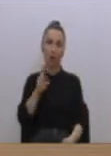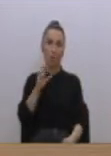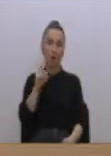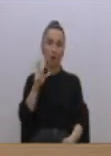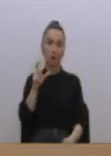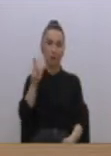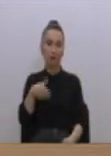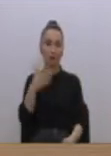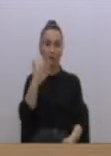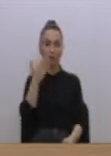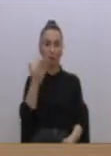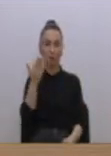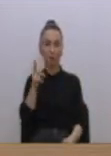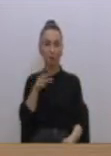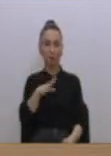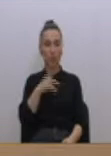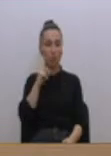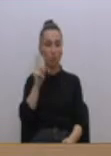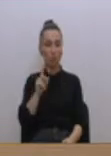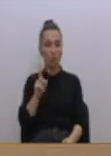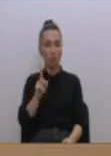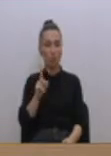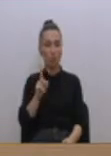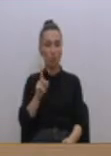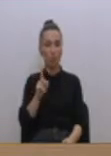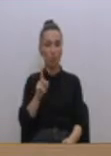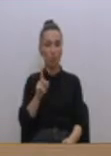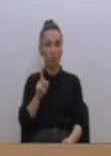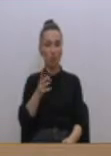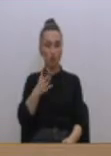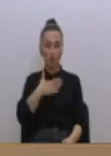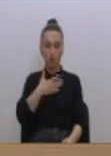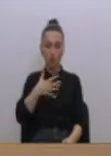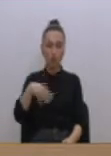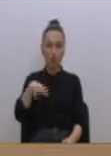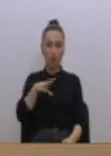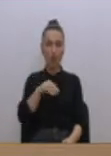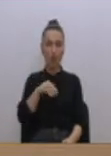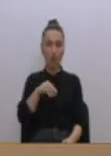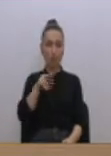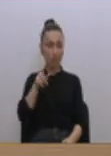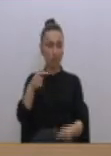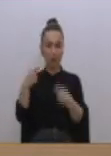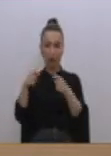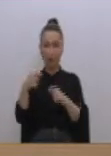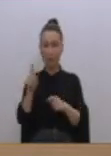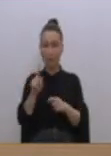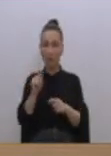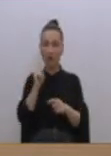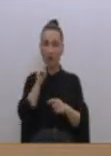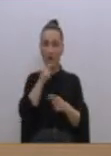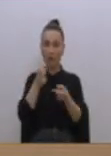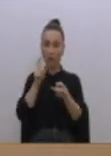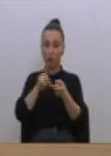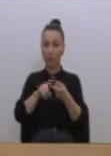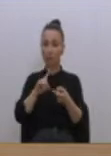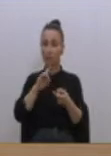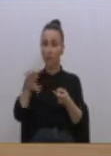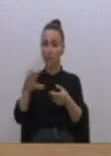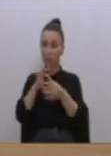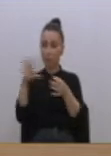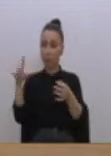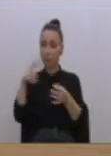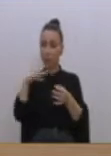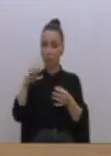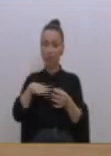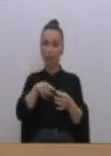კობახიძეს ამ სიტყვებში, რომ თურმე ჩვენ რომ არ ვივაჭროთ და ეკონომიკური კავშირები არ ქონდეს რუსეთთან,